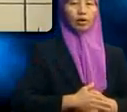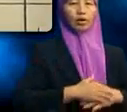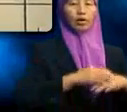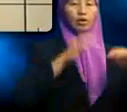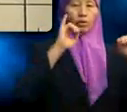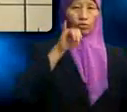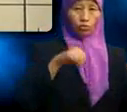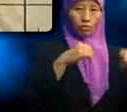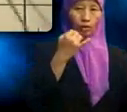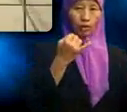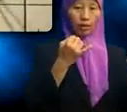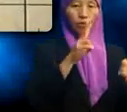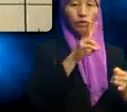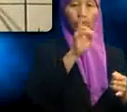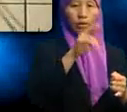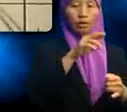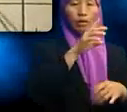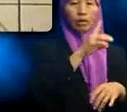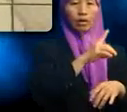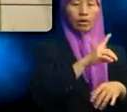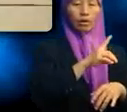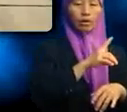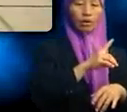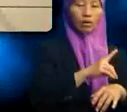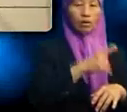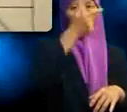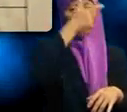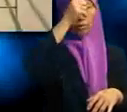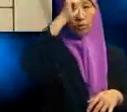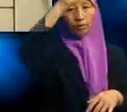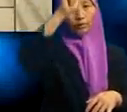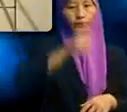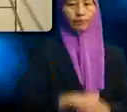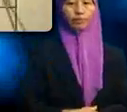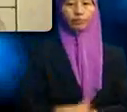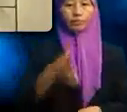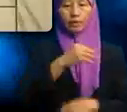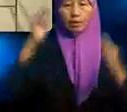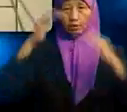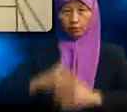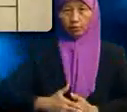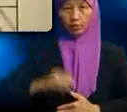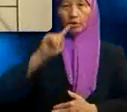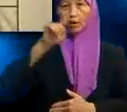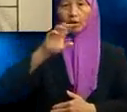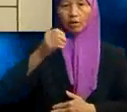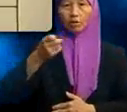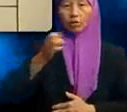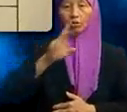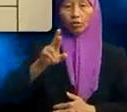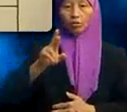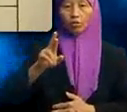jum'ati rak'ataini ma'muman lillahi ta'ala. Manakala solat Zuhur